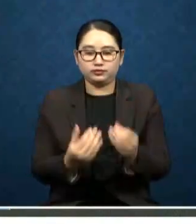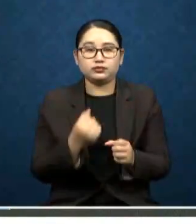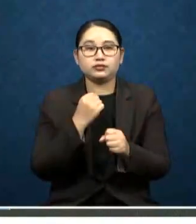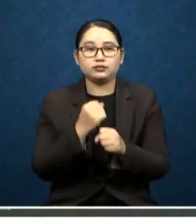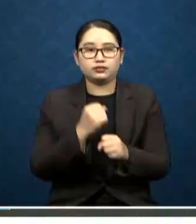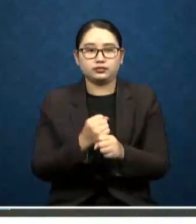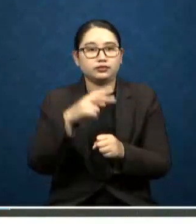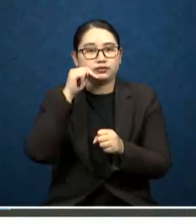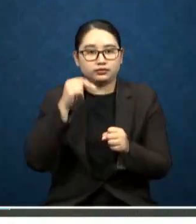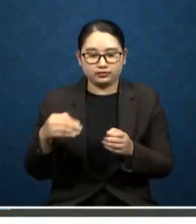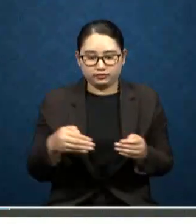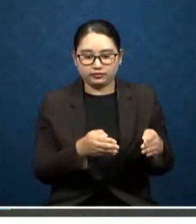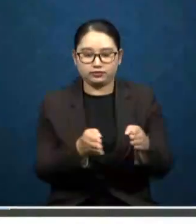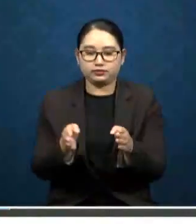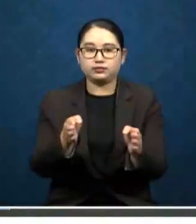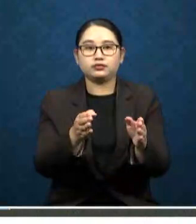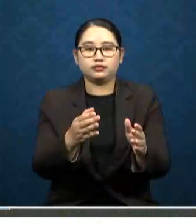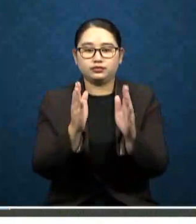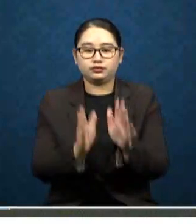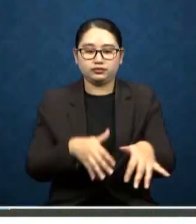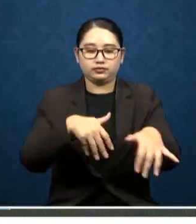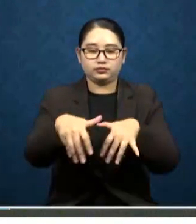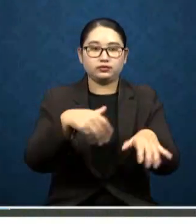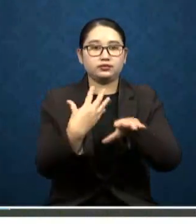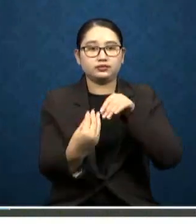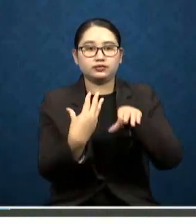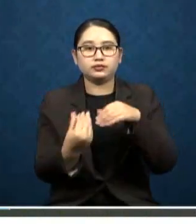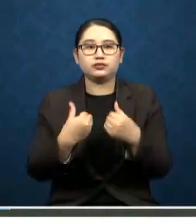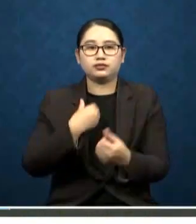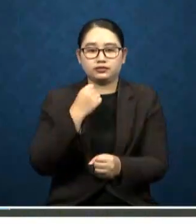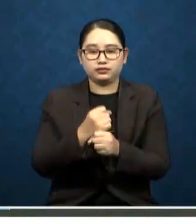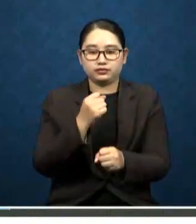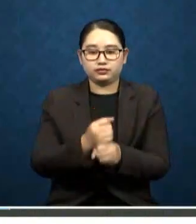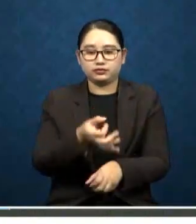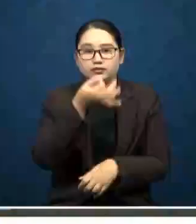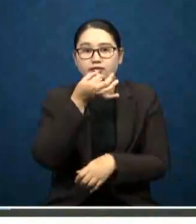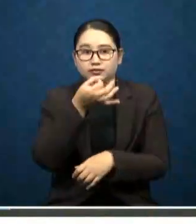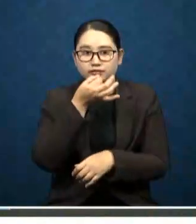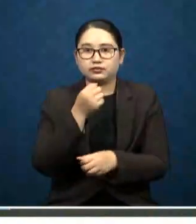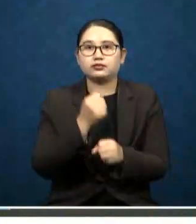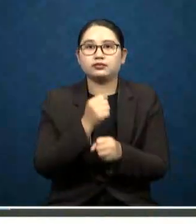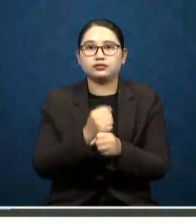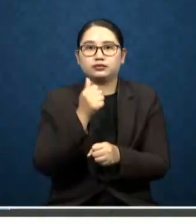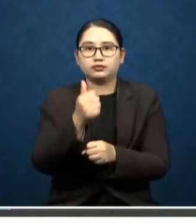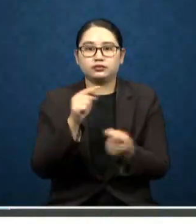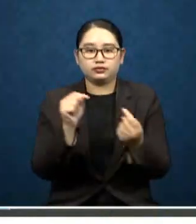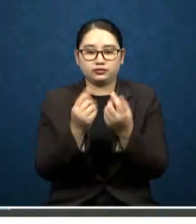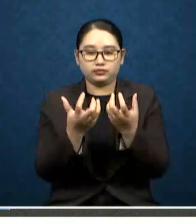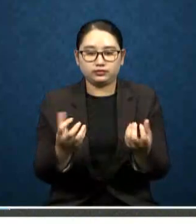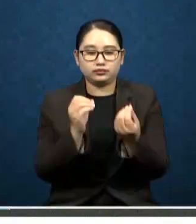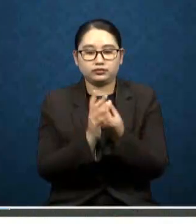สร้างแหล่งน้ำให้ผู้คนได้สร้างอาชีพช่วงระยะเวลาของการเพาะ